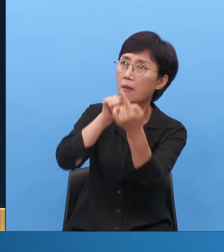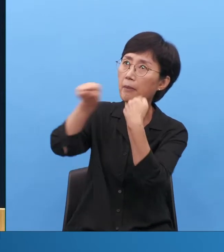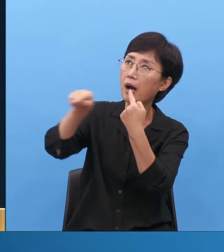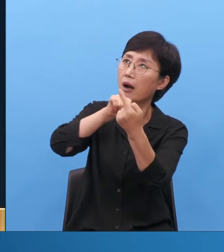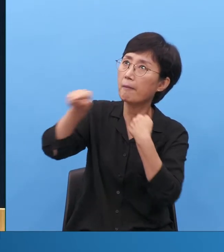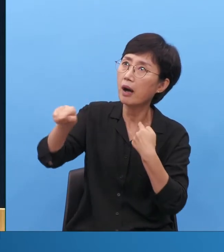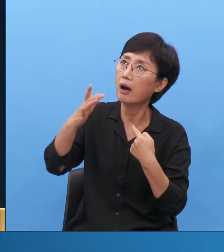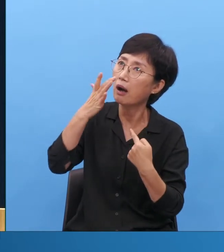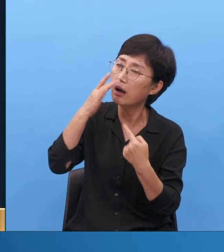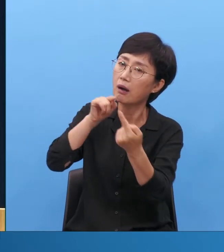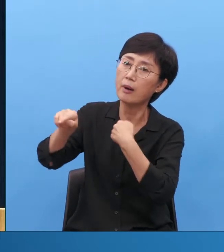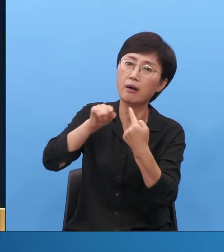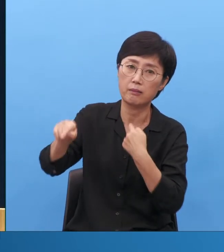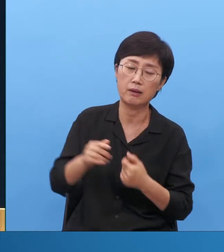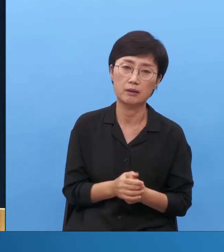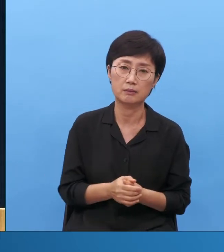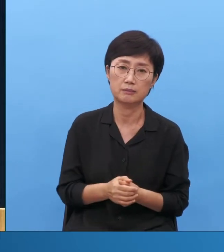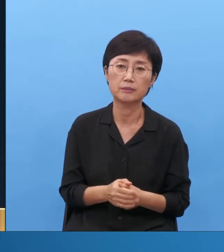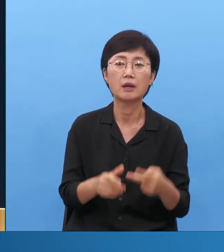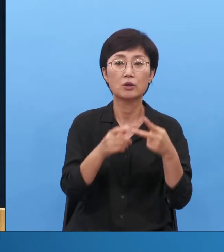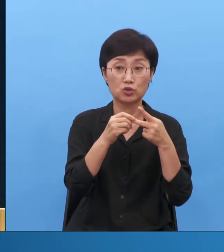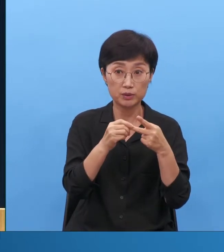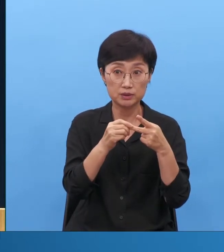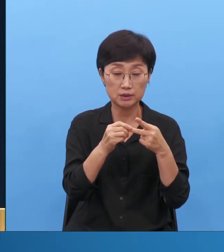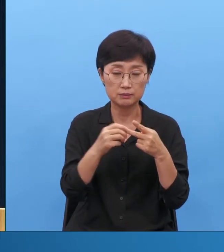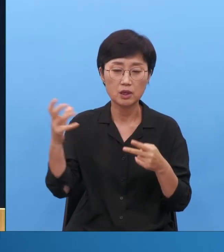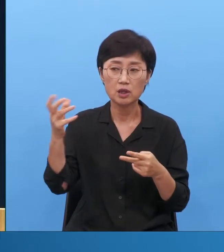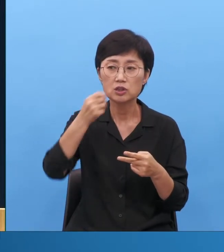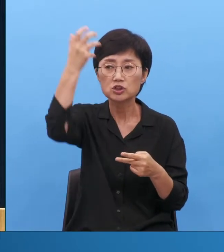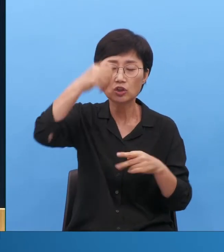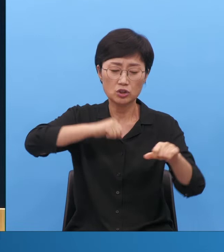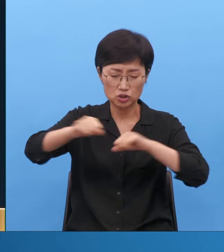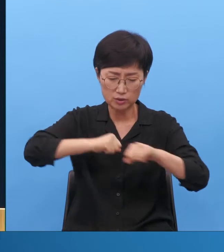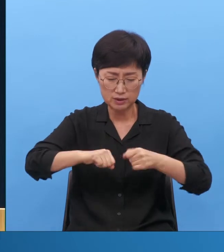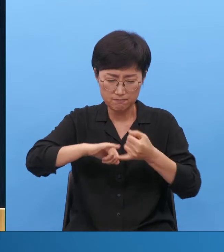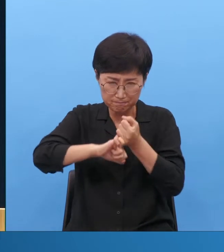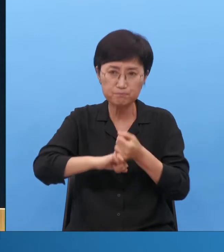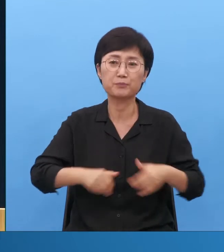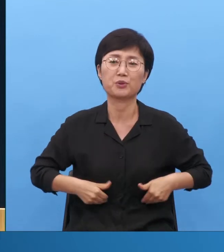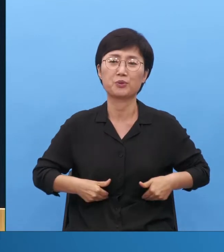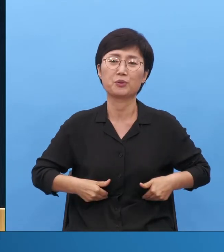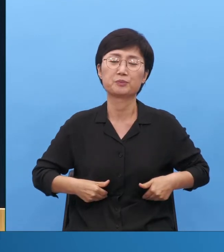understand. 번째 얘기는 뭡니까? That's the second point. 성령의 역사 설명. The working of the Holy 그렇죠. Spirit.